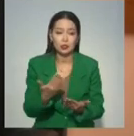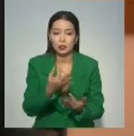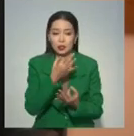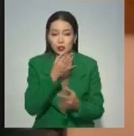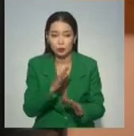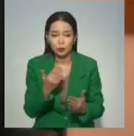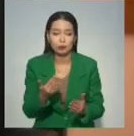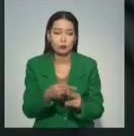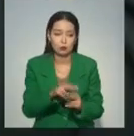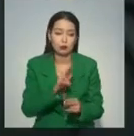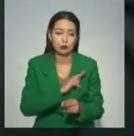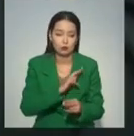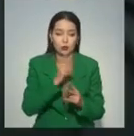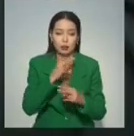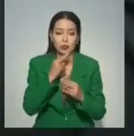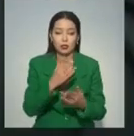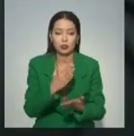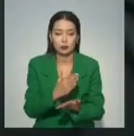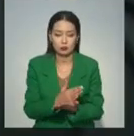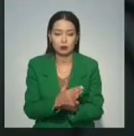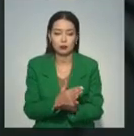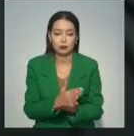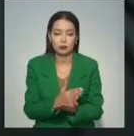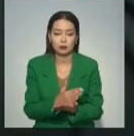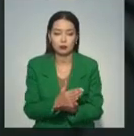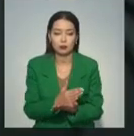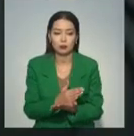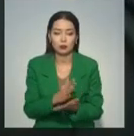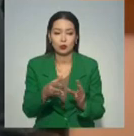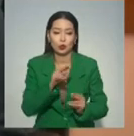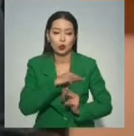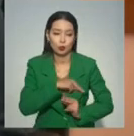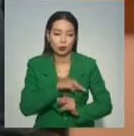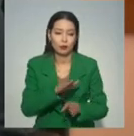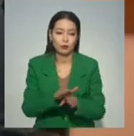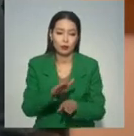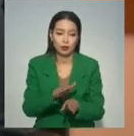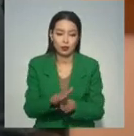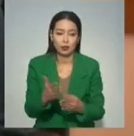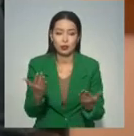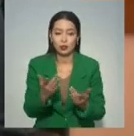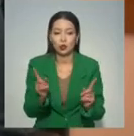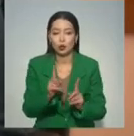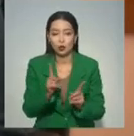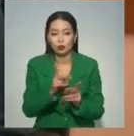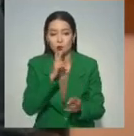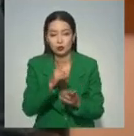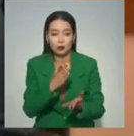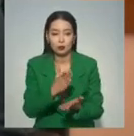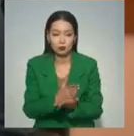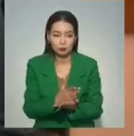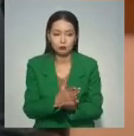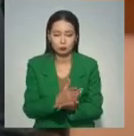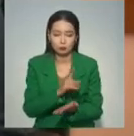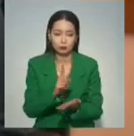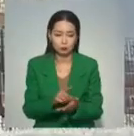идет процедура расторжения. Ну, мы свои обязательства от и до всегда выполняли. То есть таких каких-либо претензий в адрес того, что мы что-то делаем некачественно,